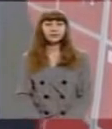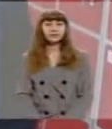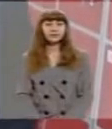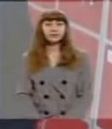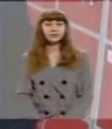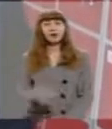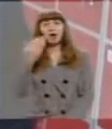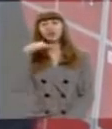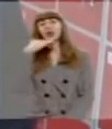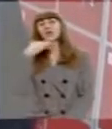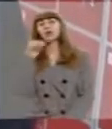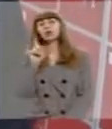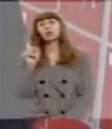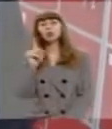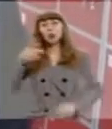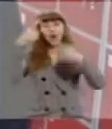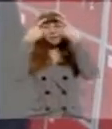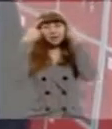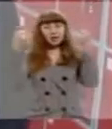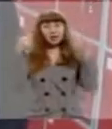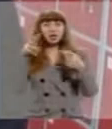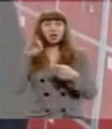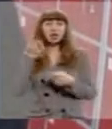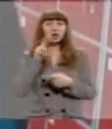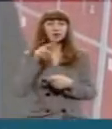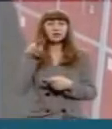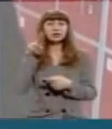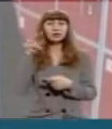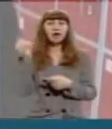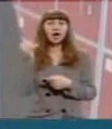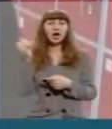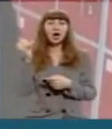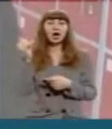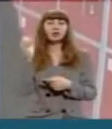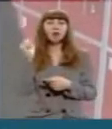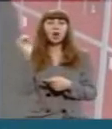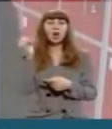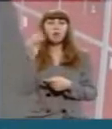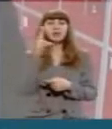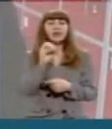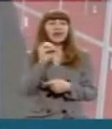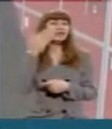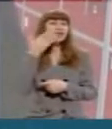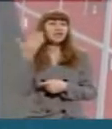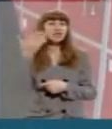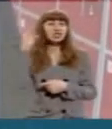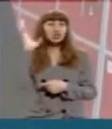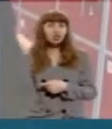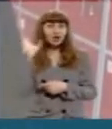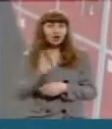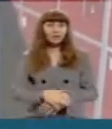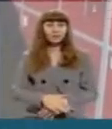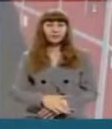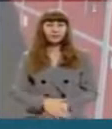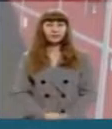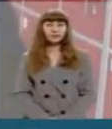бас мемлекеттік санитарлық дәрігердің біздің Қостанай қаласы бойынша ичтайлының қаулысы шықты. Ол қаулыда